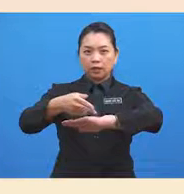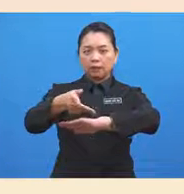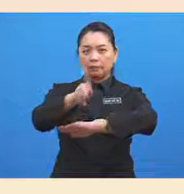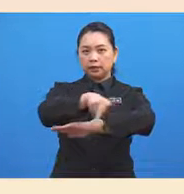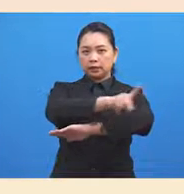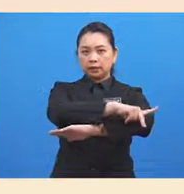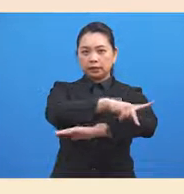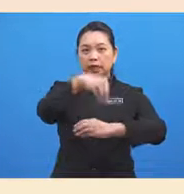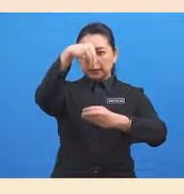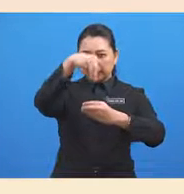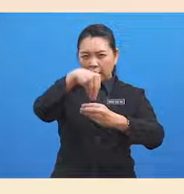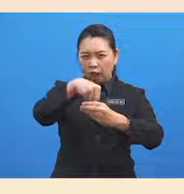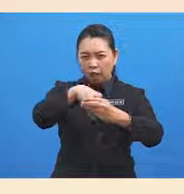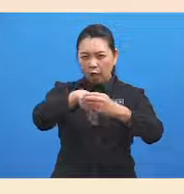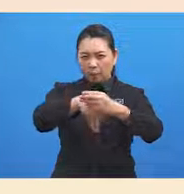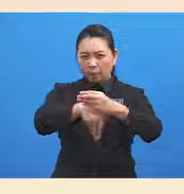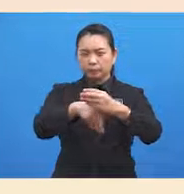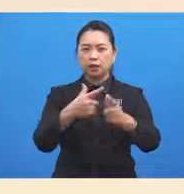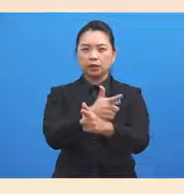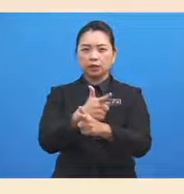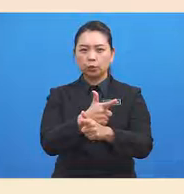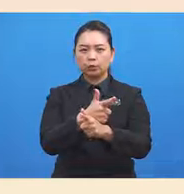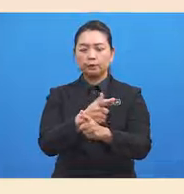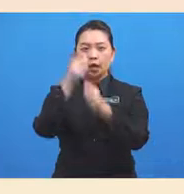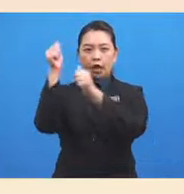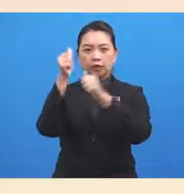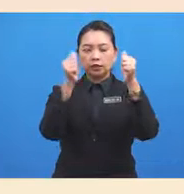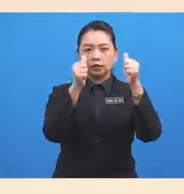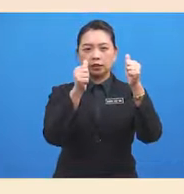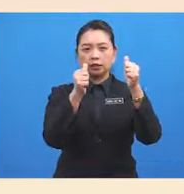terlindung daripada tiupan angin kencang.